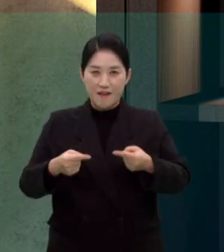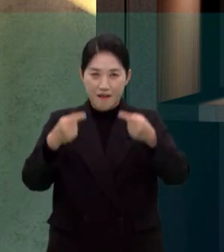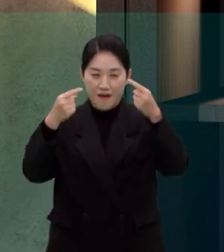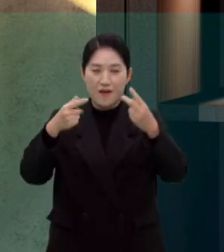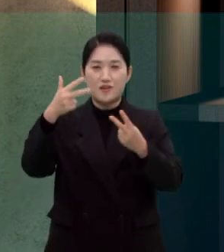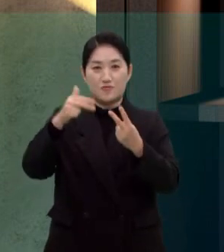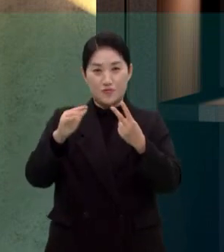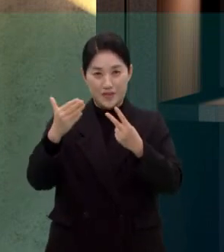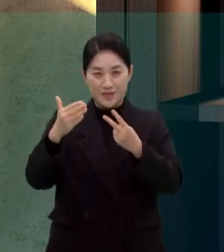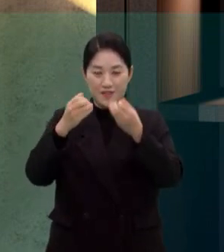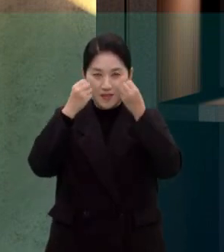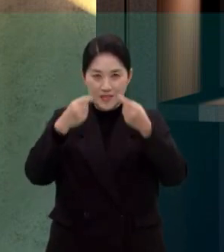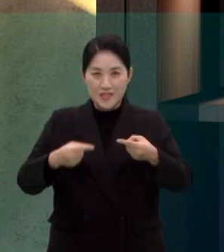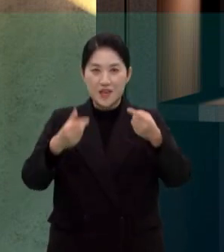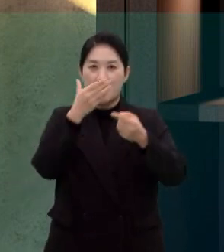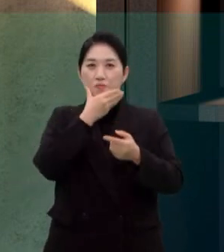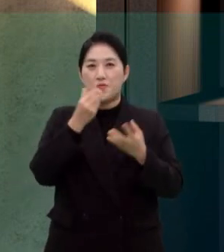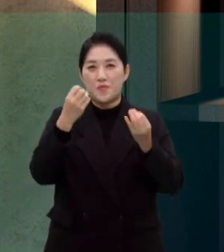복 많이 받으십시오.